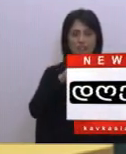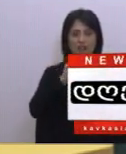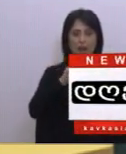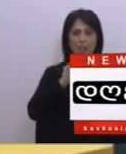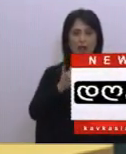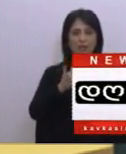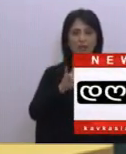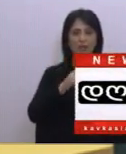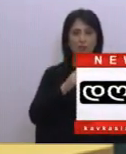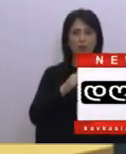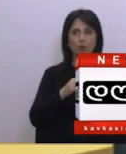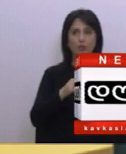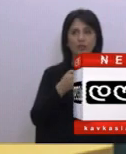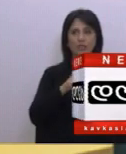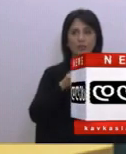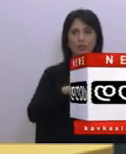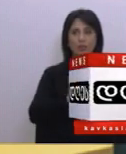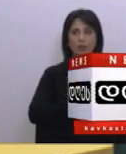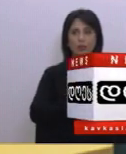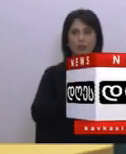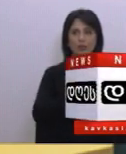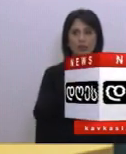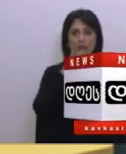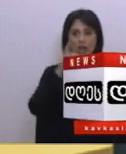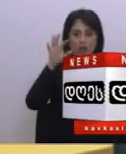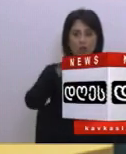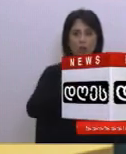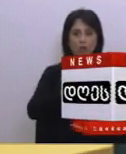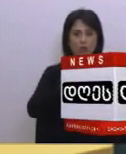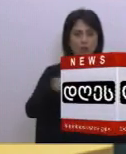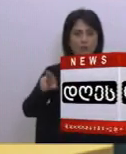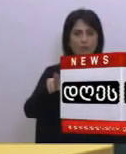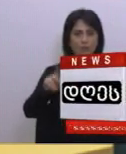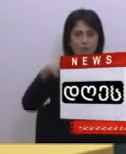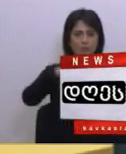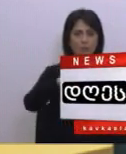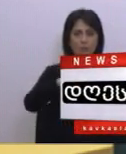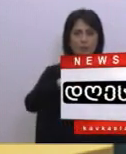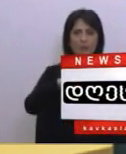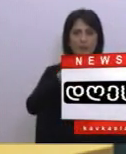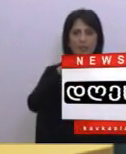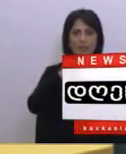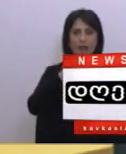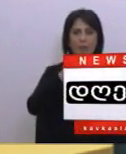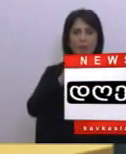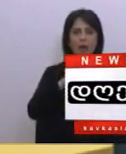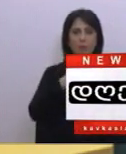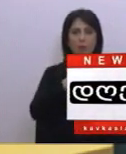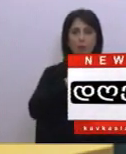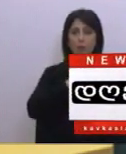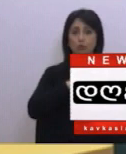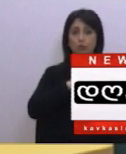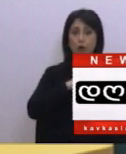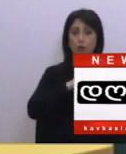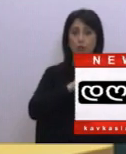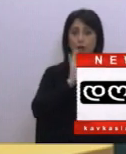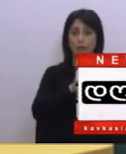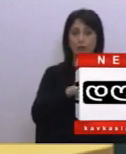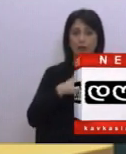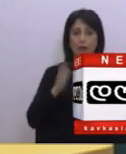Sporti, da, este ușor nebloba, da, este o erdroulat, Tamani Sporti Dresc, Musha Ops,